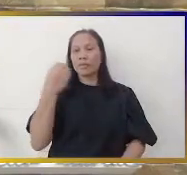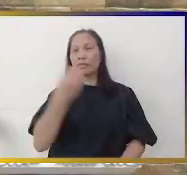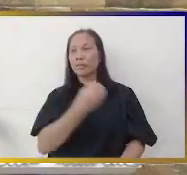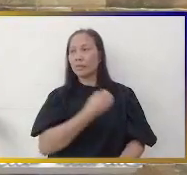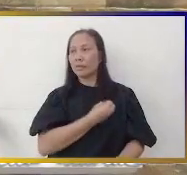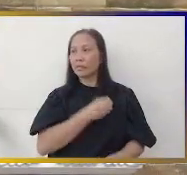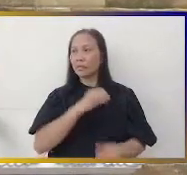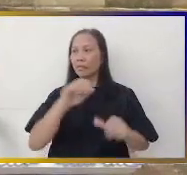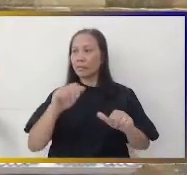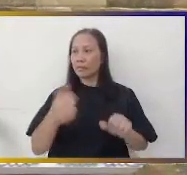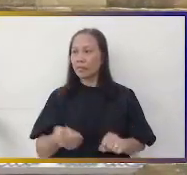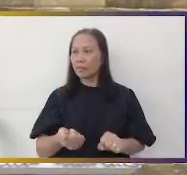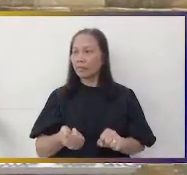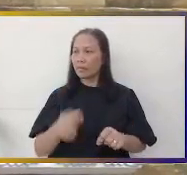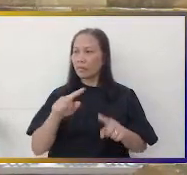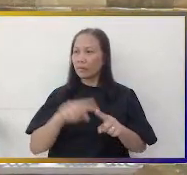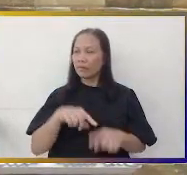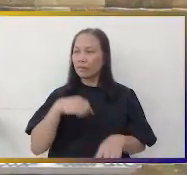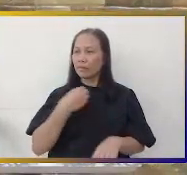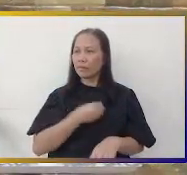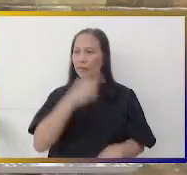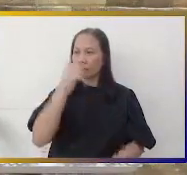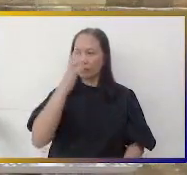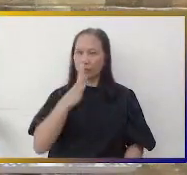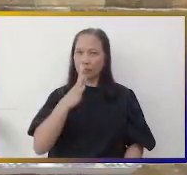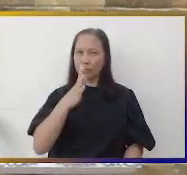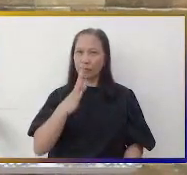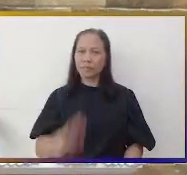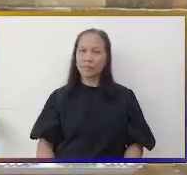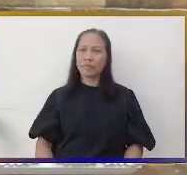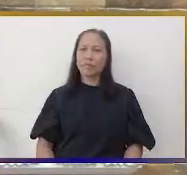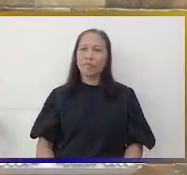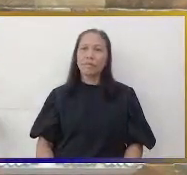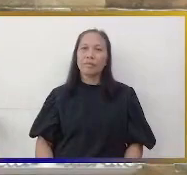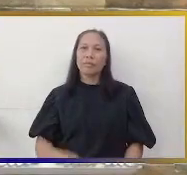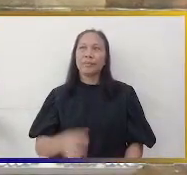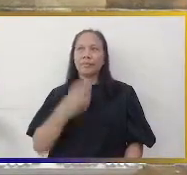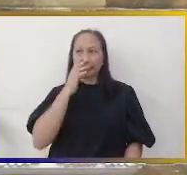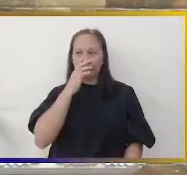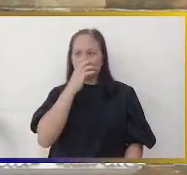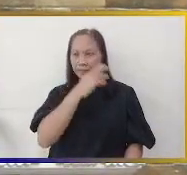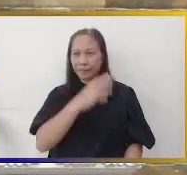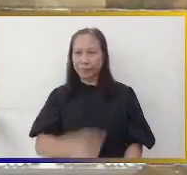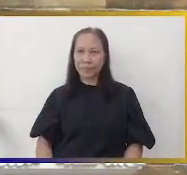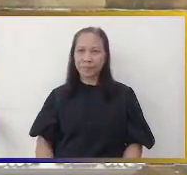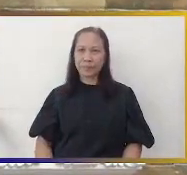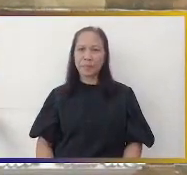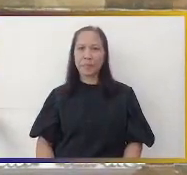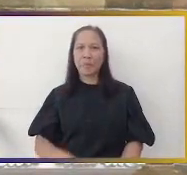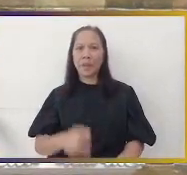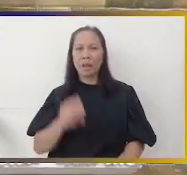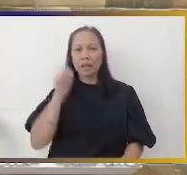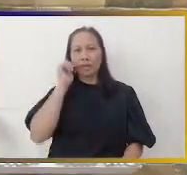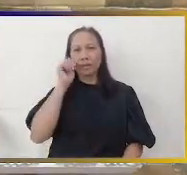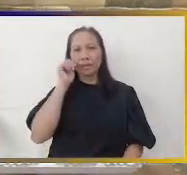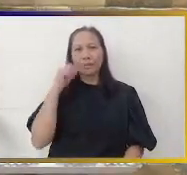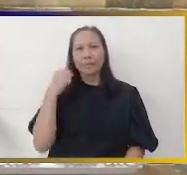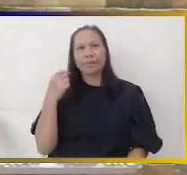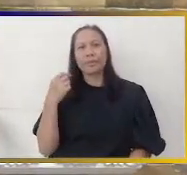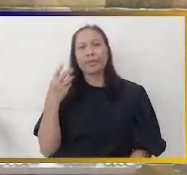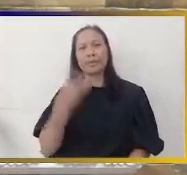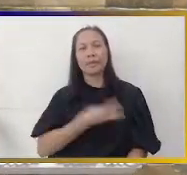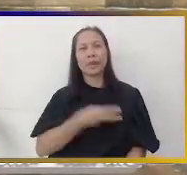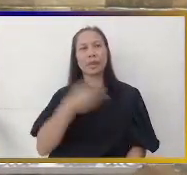mo pang sardinas lang pang tuyo lang pang ukay-ukay lang nung inilagay mo sa plano ng Diyos Nagkaroon ka